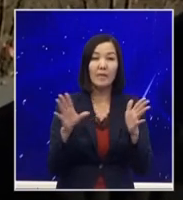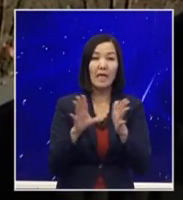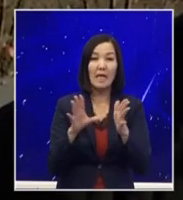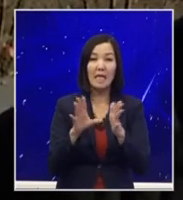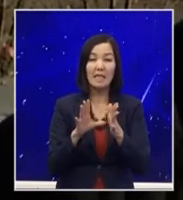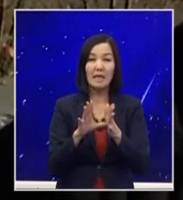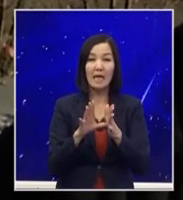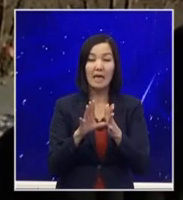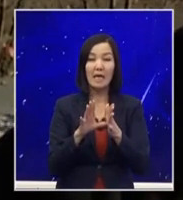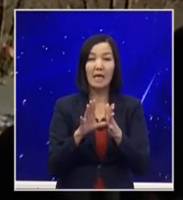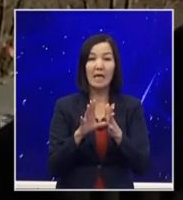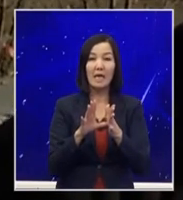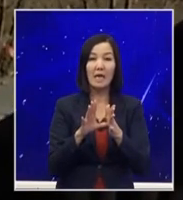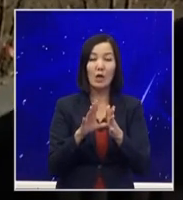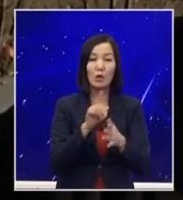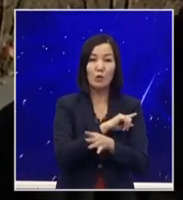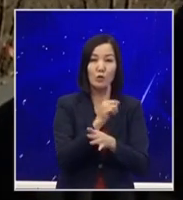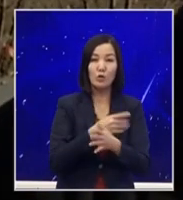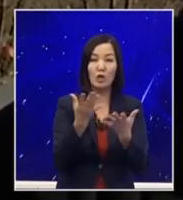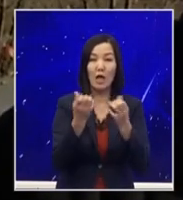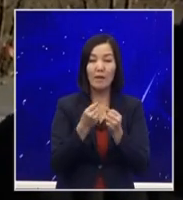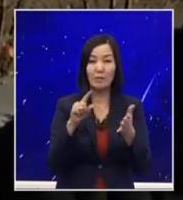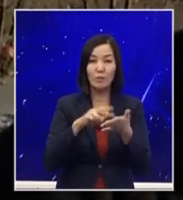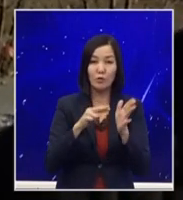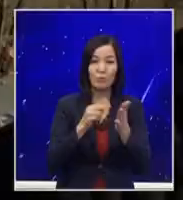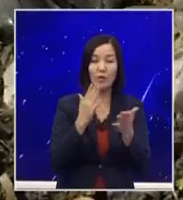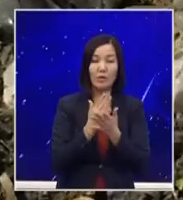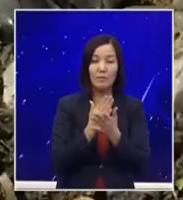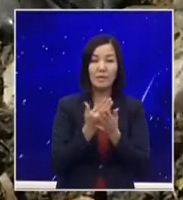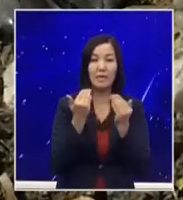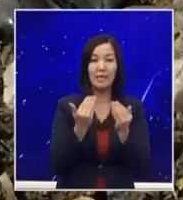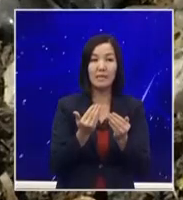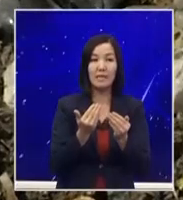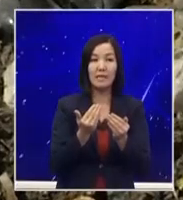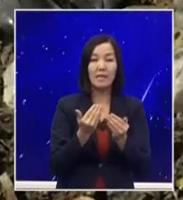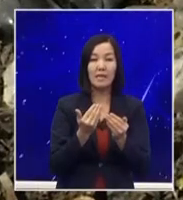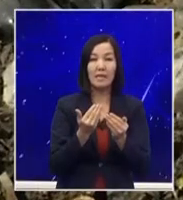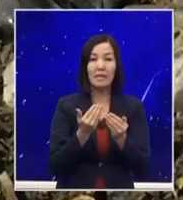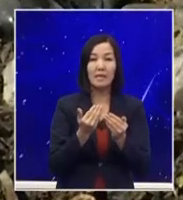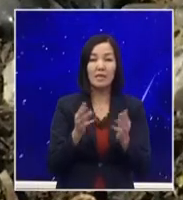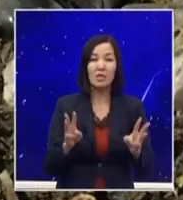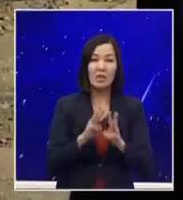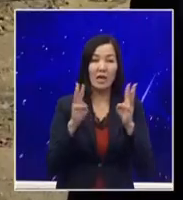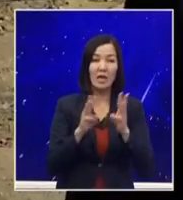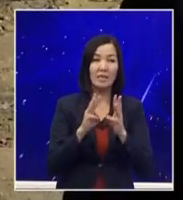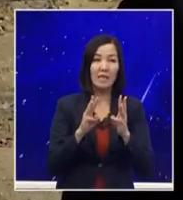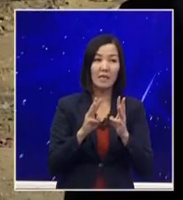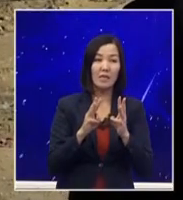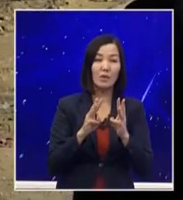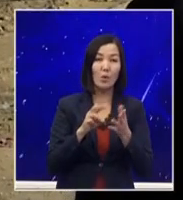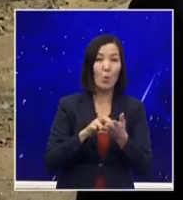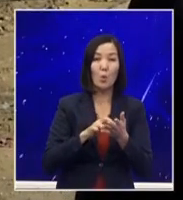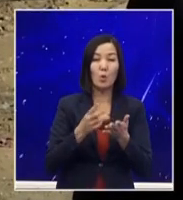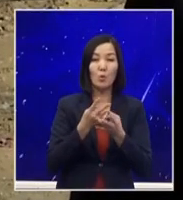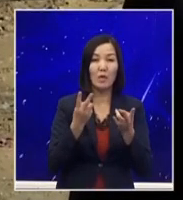электроэнергиясын шығарамыз деп қазір біз жоспарлап отырмыз. Қазіргі таңда дайындық жұмыстары жүріп жатыр. Енді ол жерге жаққан кезде жаққаннан қорқатын ешқандай зияны